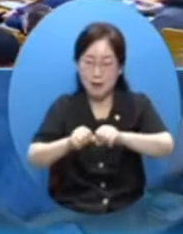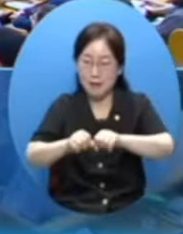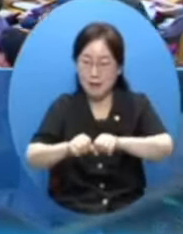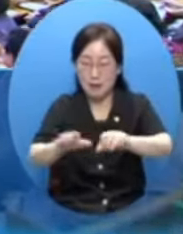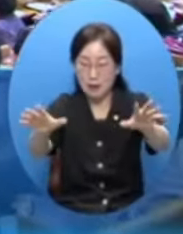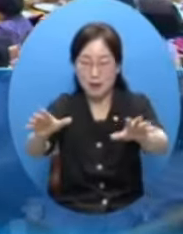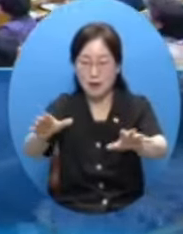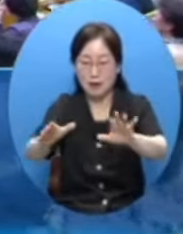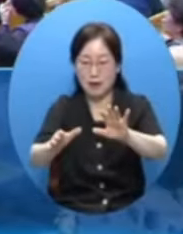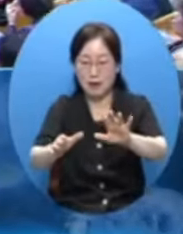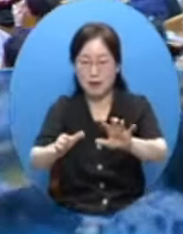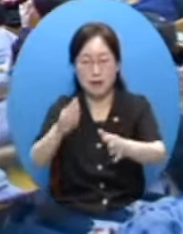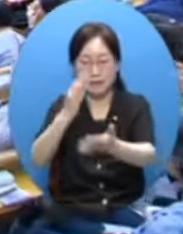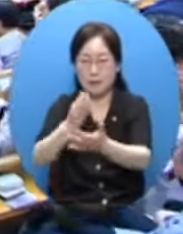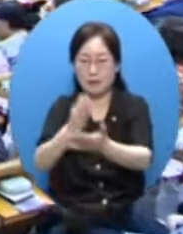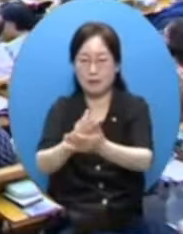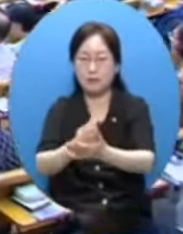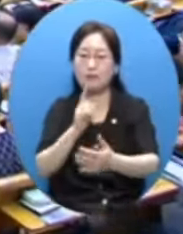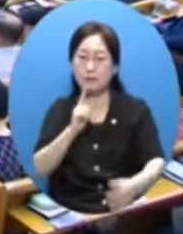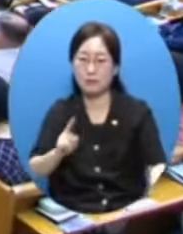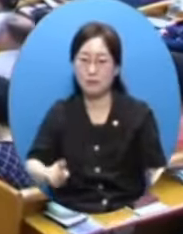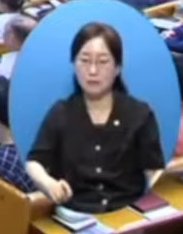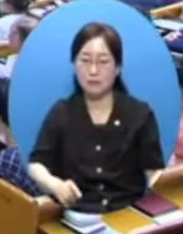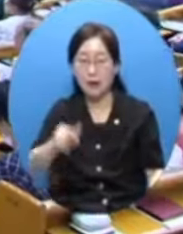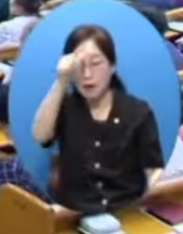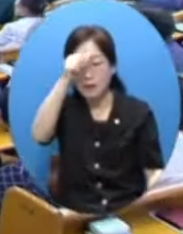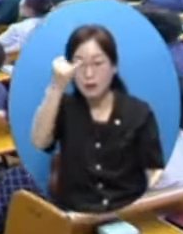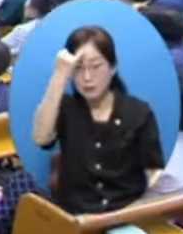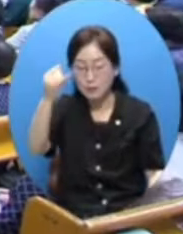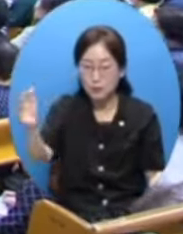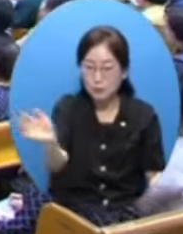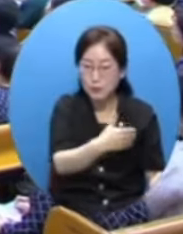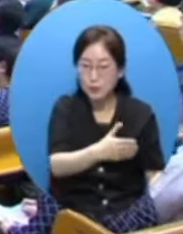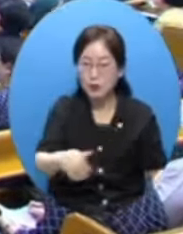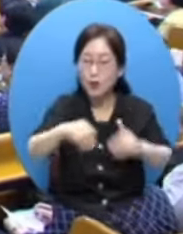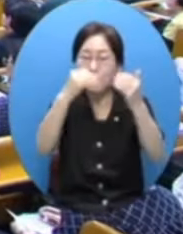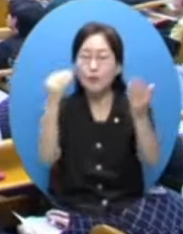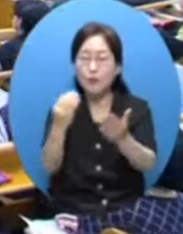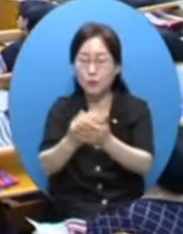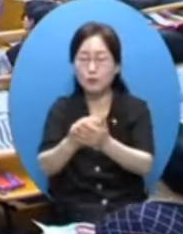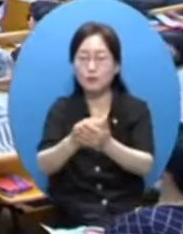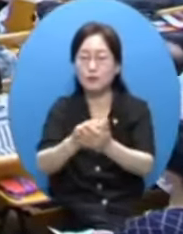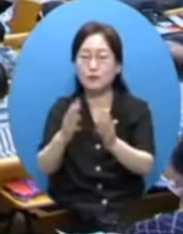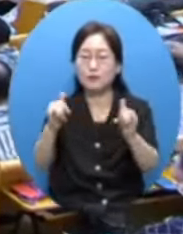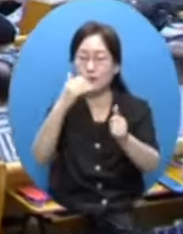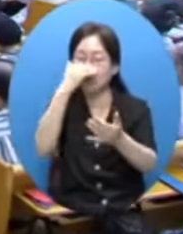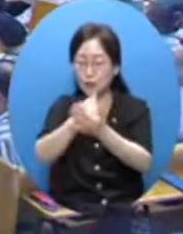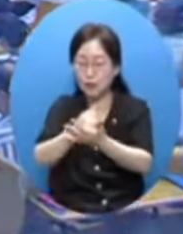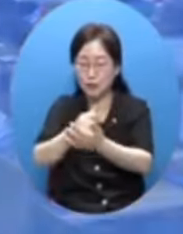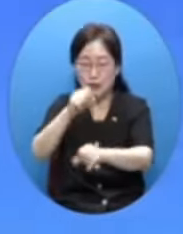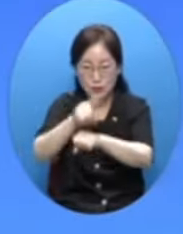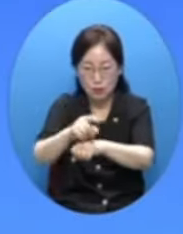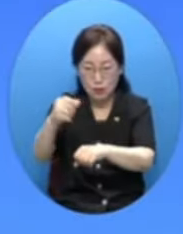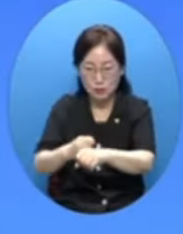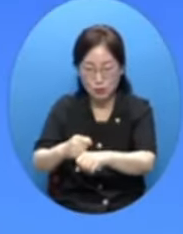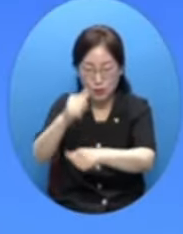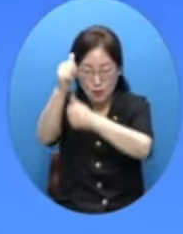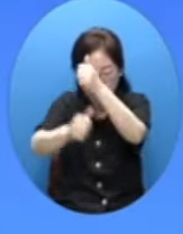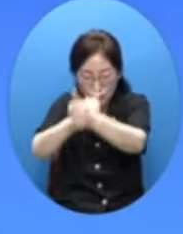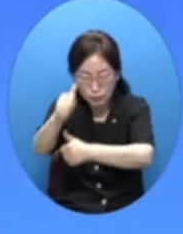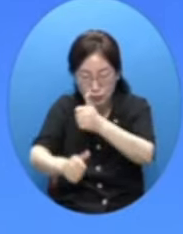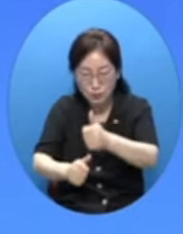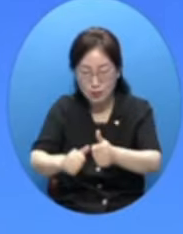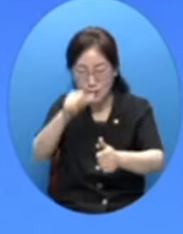하였더니, 이렇게 아담으로부터 모든 인류가 죄성을 갖고 태어나서 평생 죄성을 지니고 살아가고 있는